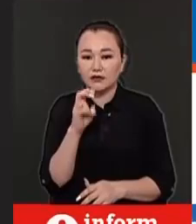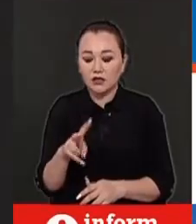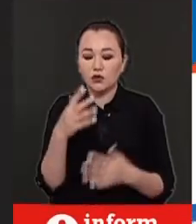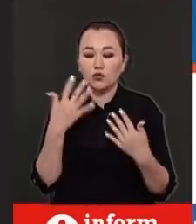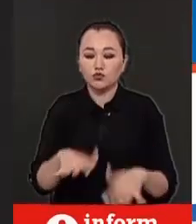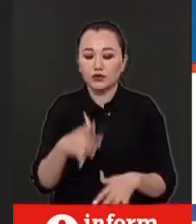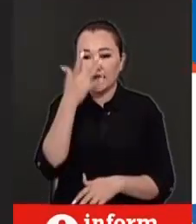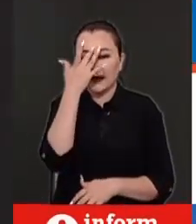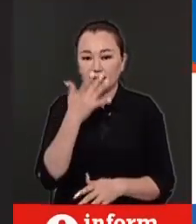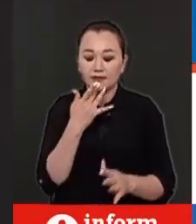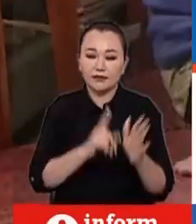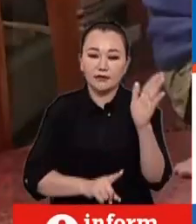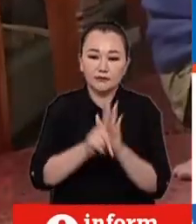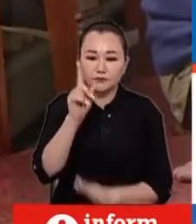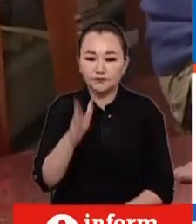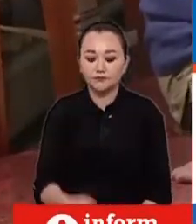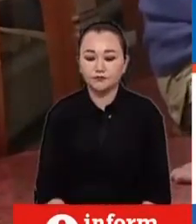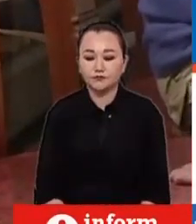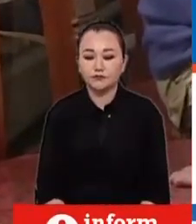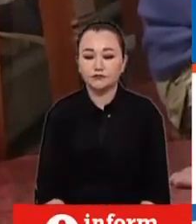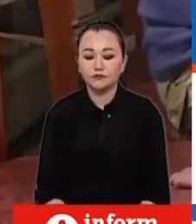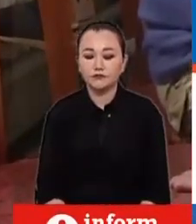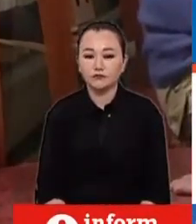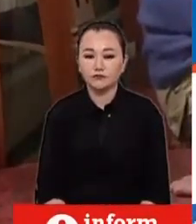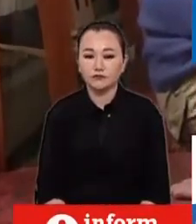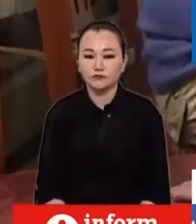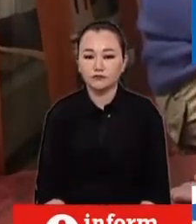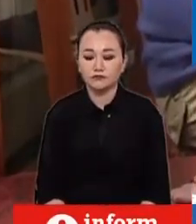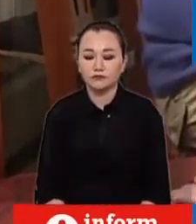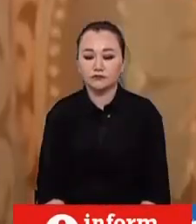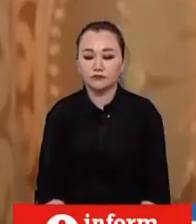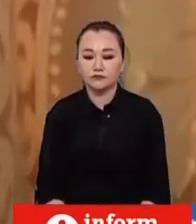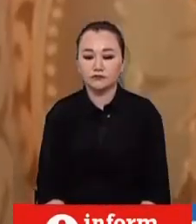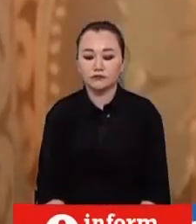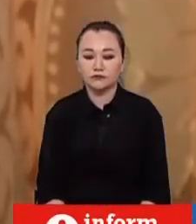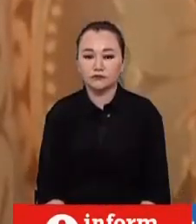уже летом Елена Меньшова Думан Сулейменов информбюро